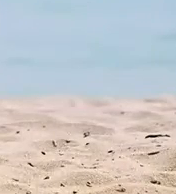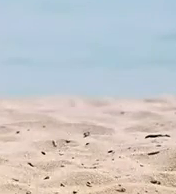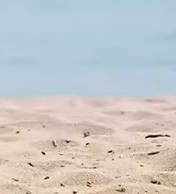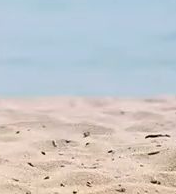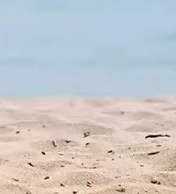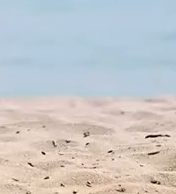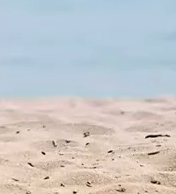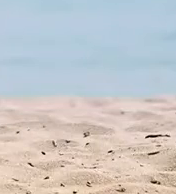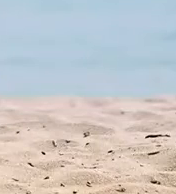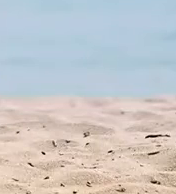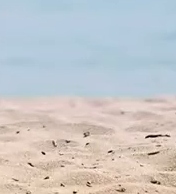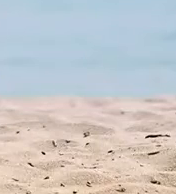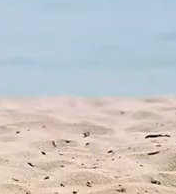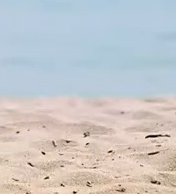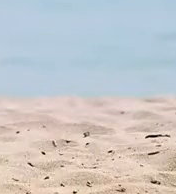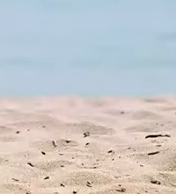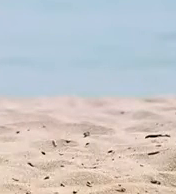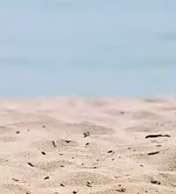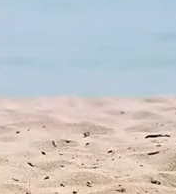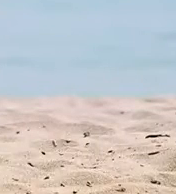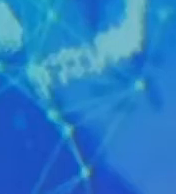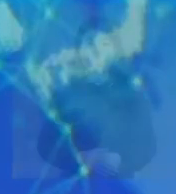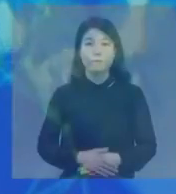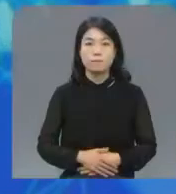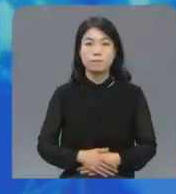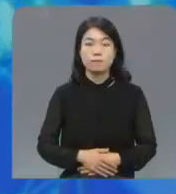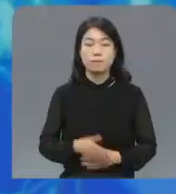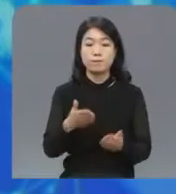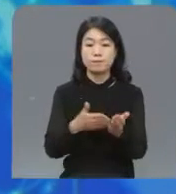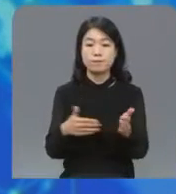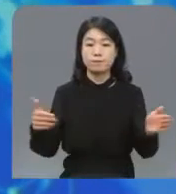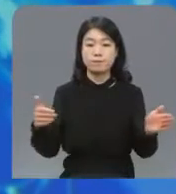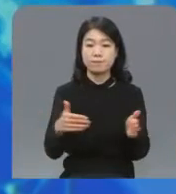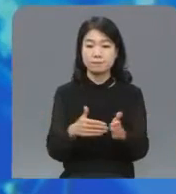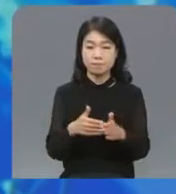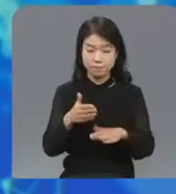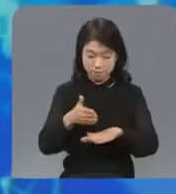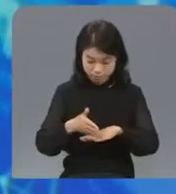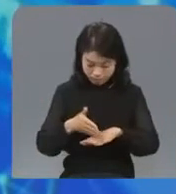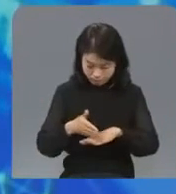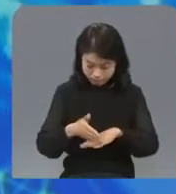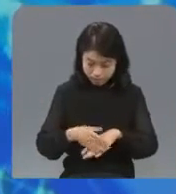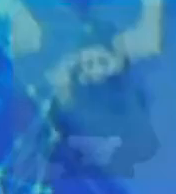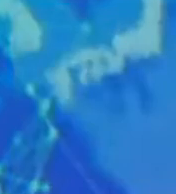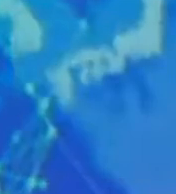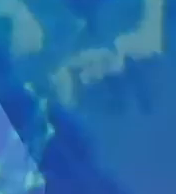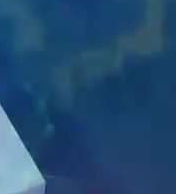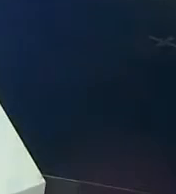이어지겠습니다. 날씨였습니다. 뉴스를 마칩니다. 여러분 고맙습니다.